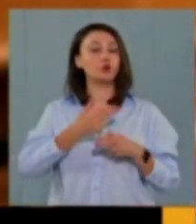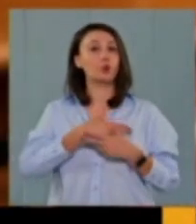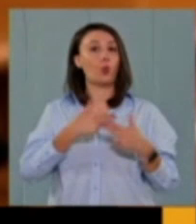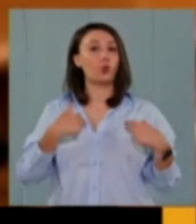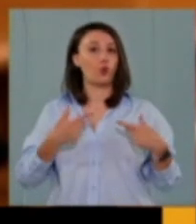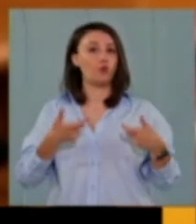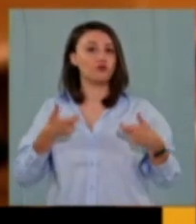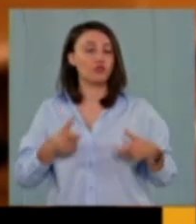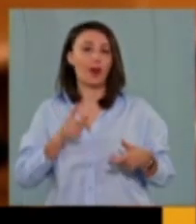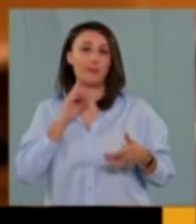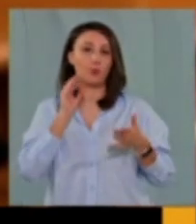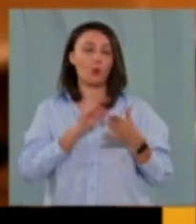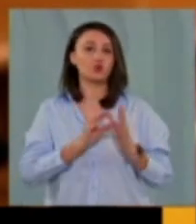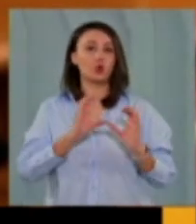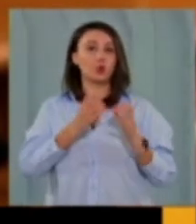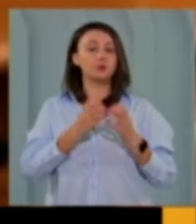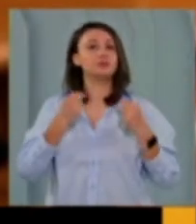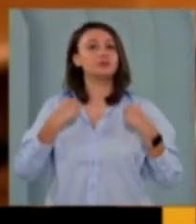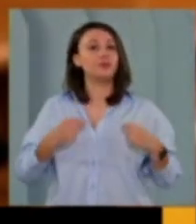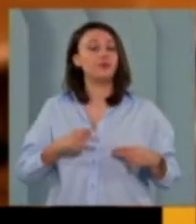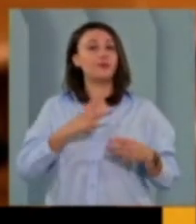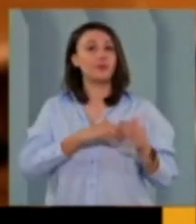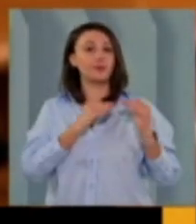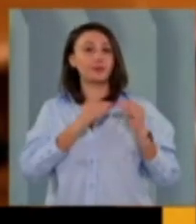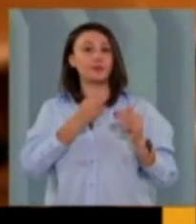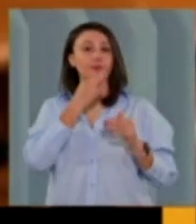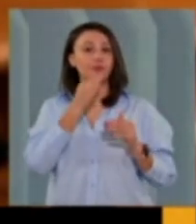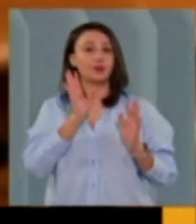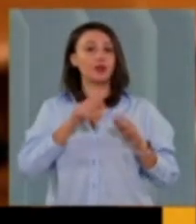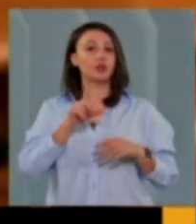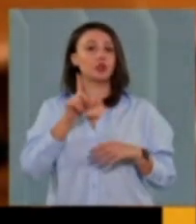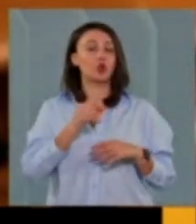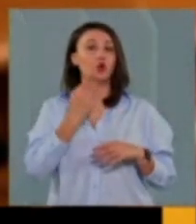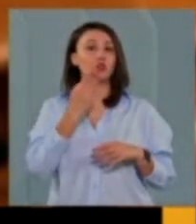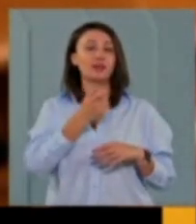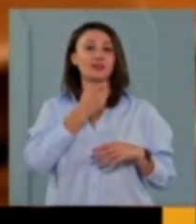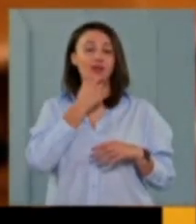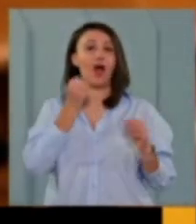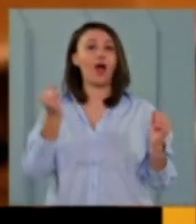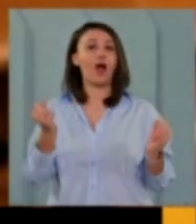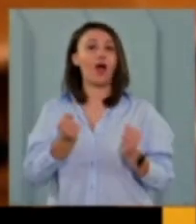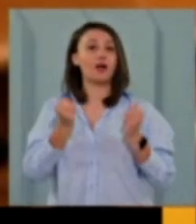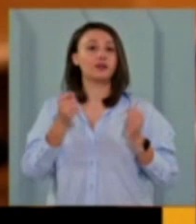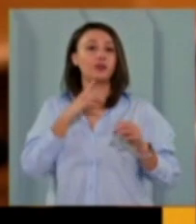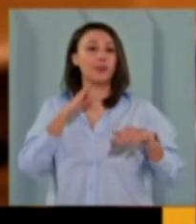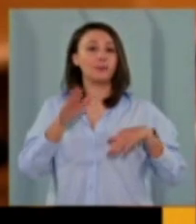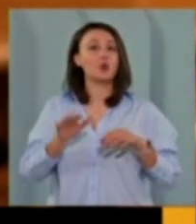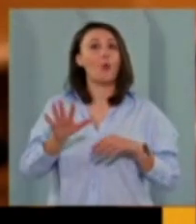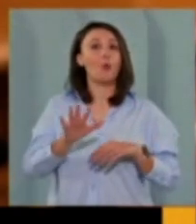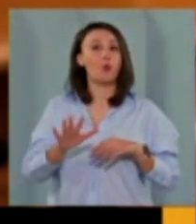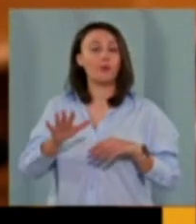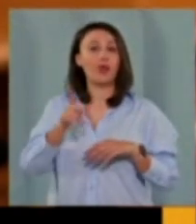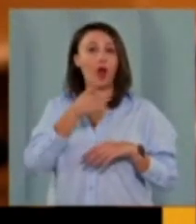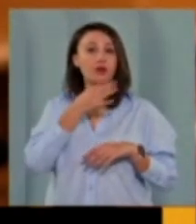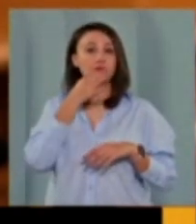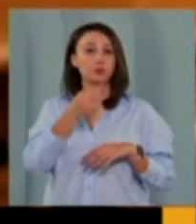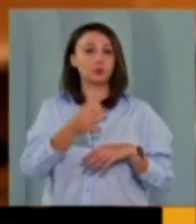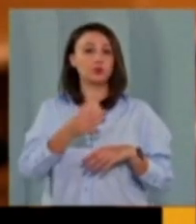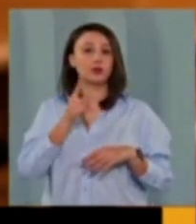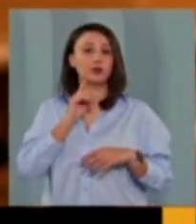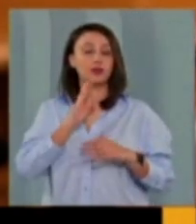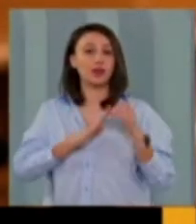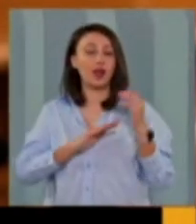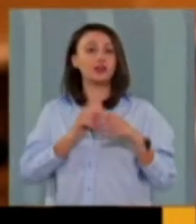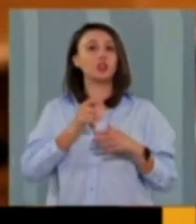României propus de grupul parlamentar al PSD a afirmat că are 26 de ani de activitate în Ministerul Public fi la menționat că în